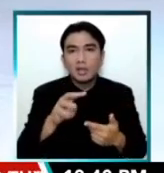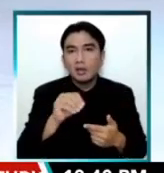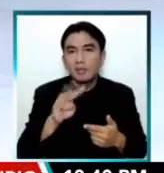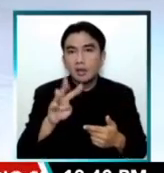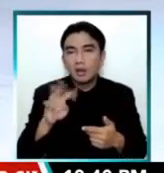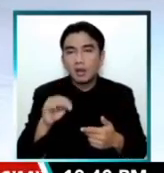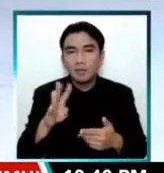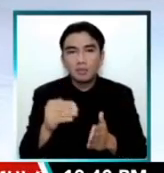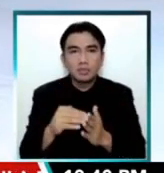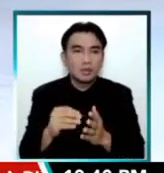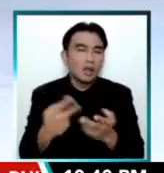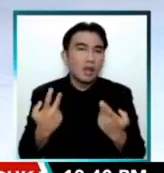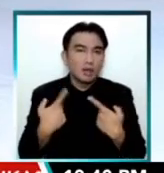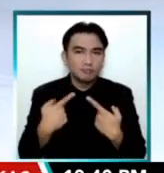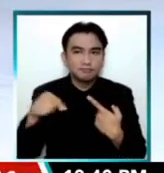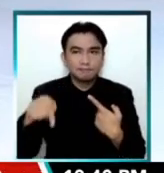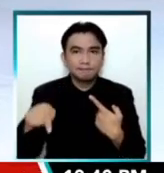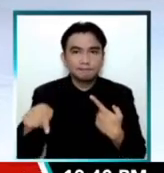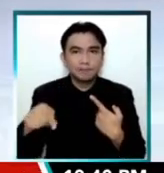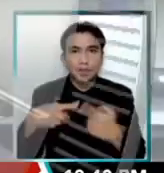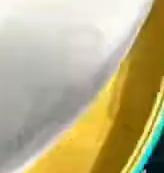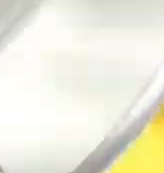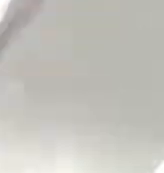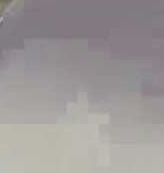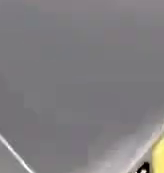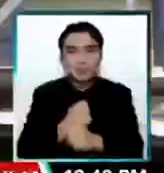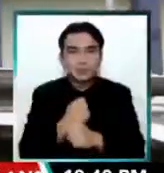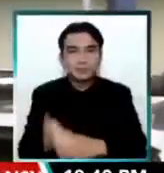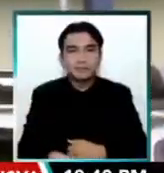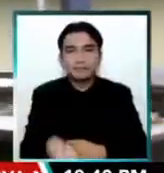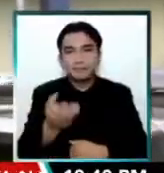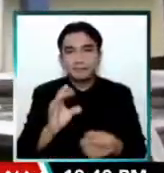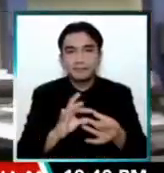ng isang taon. May report si Joseph Moro.